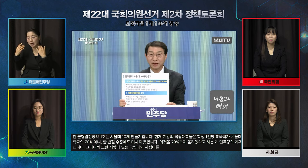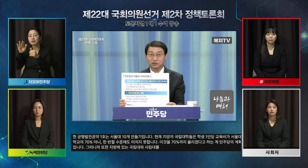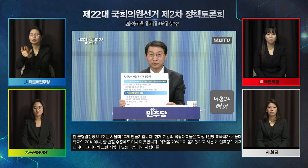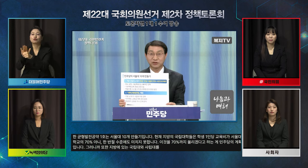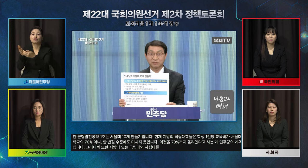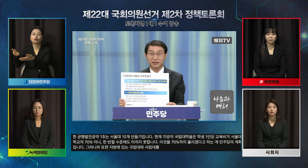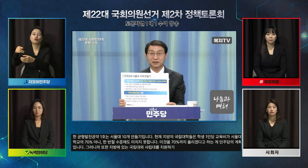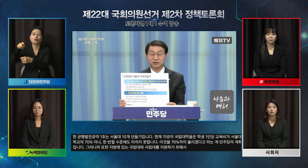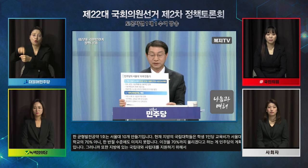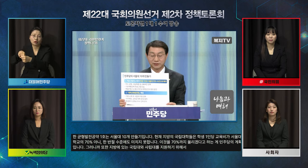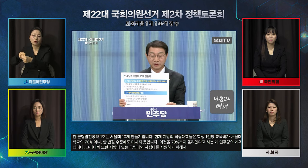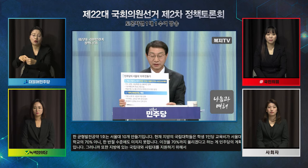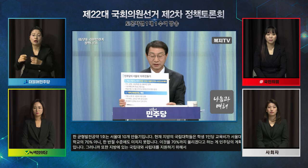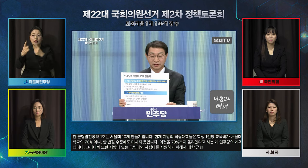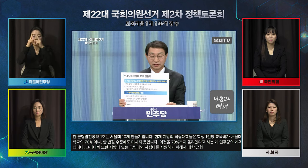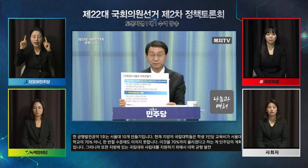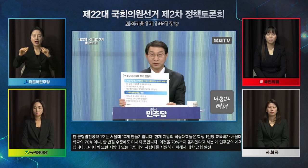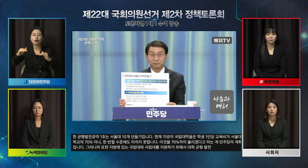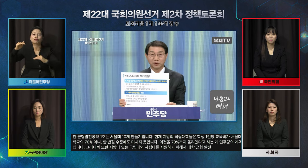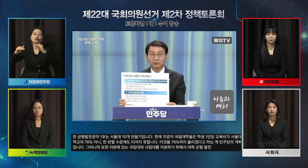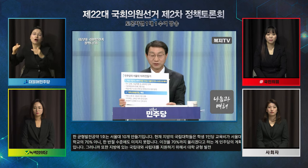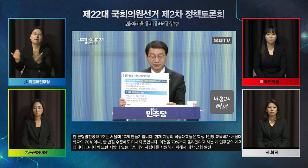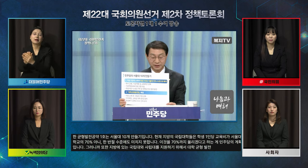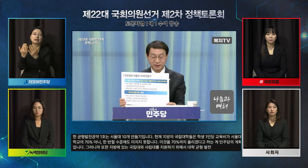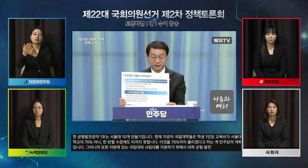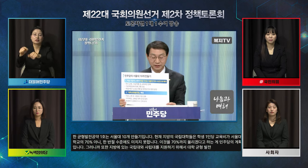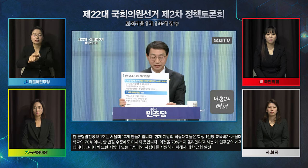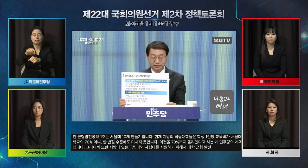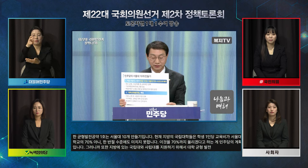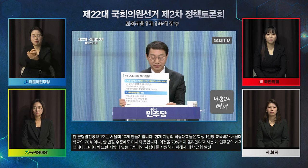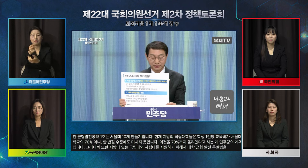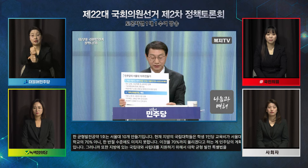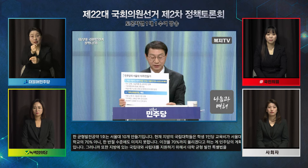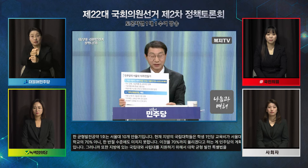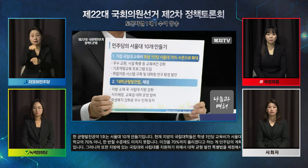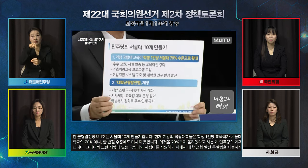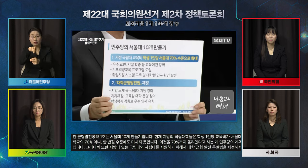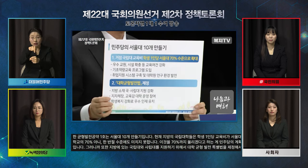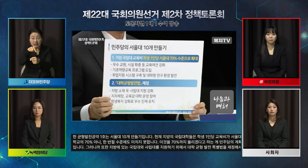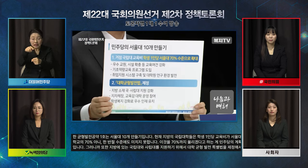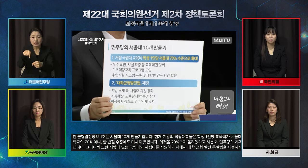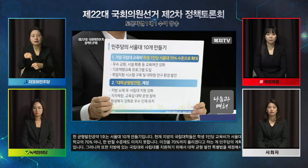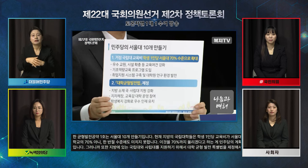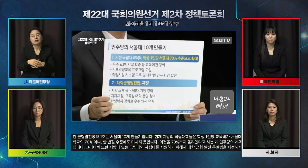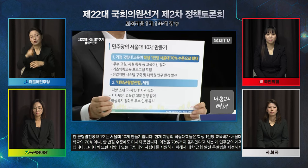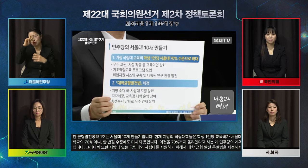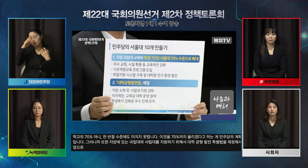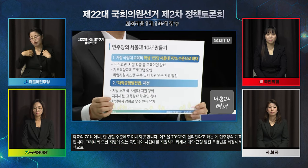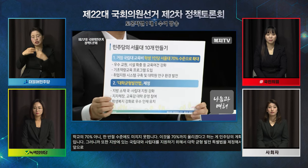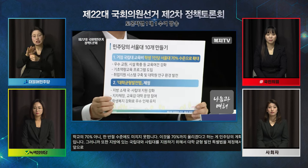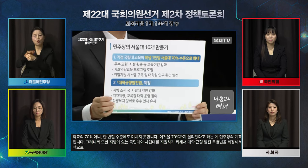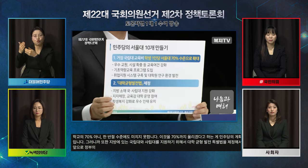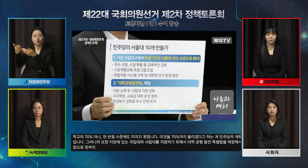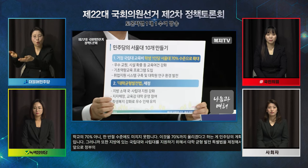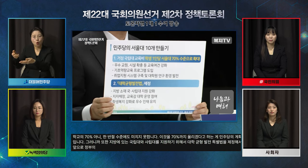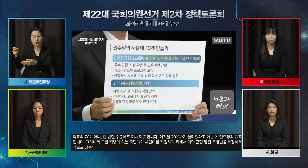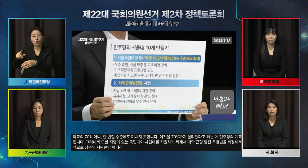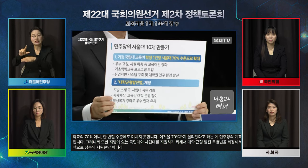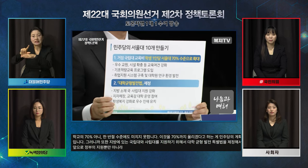대학균형발전특별법을 제정해서 앞으로 정부의 지원 뿐만 아니라